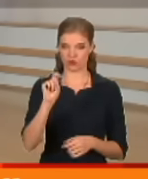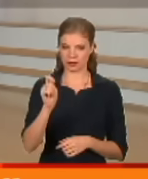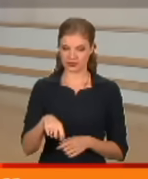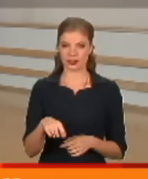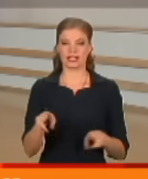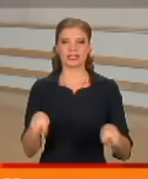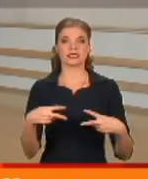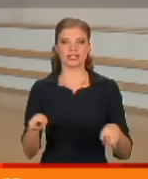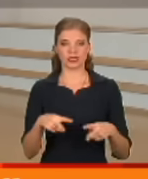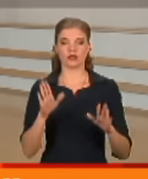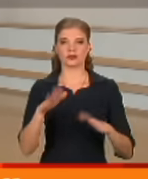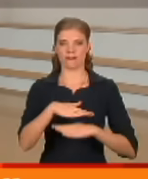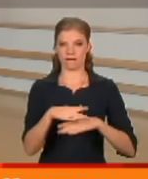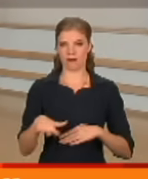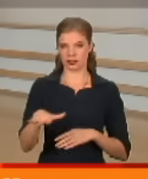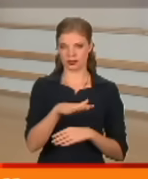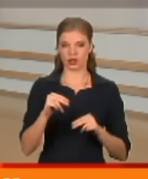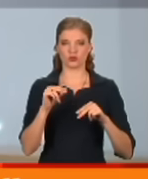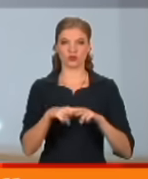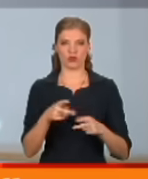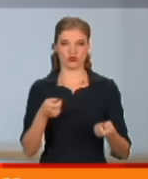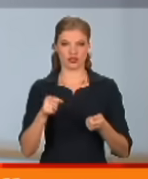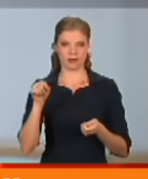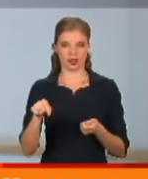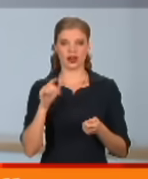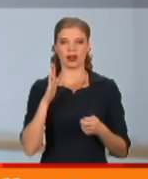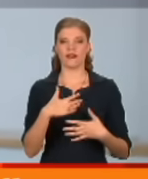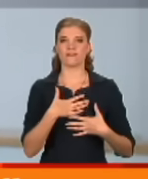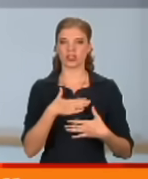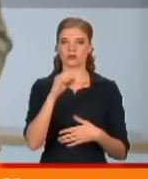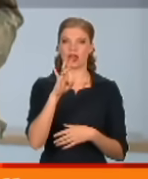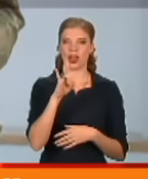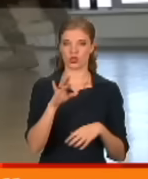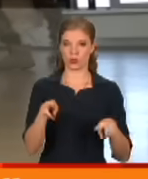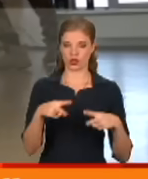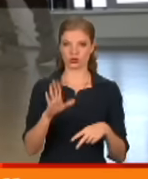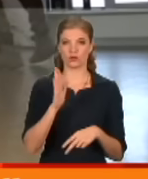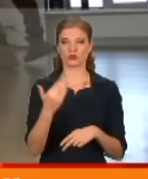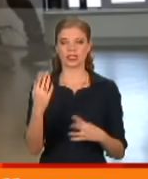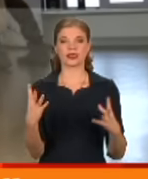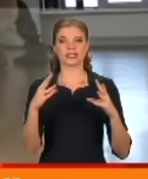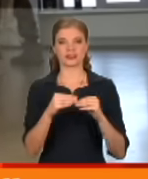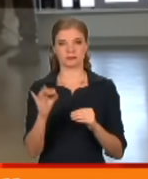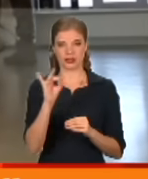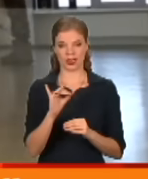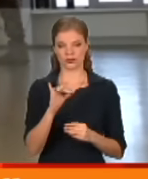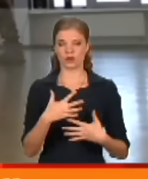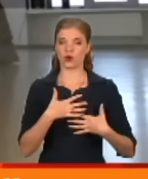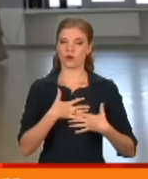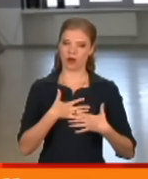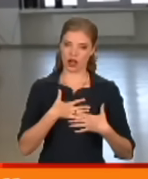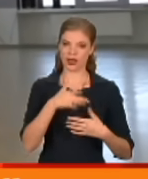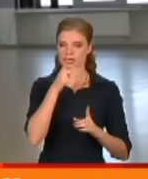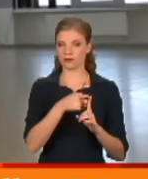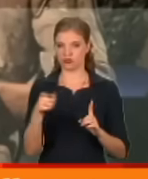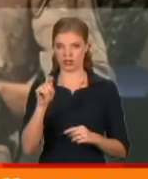війни затанцюють в бальній залі столичної мерії. У ліричному етнотанку буде їхня спільна історія – кохання